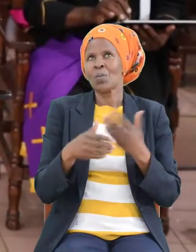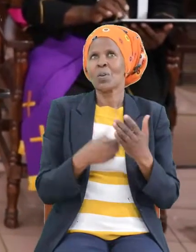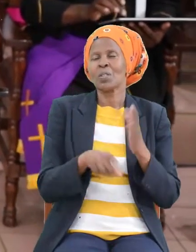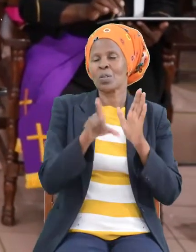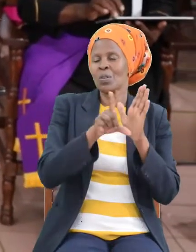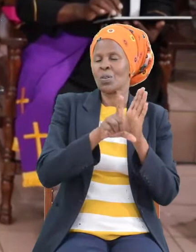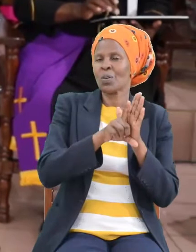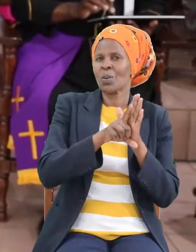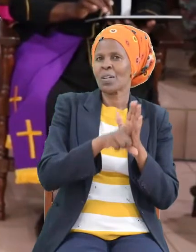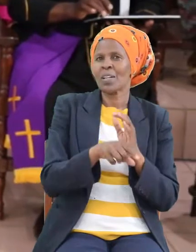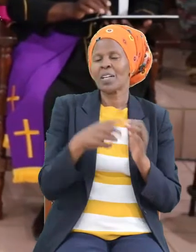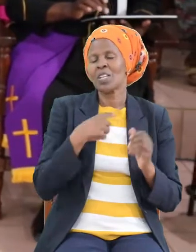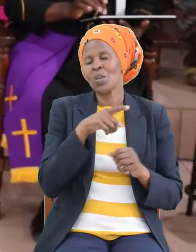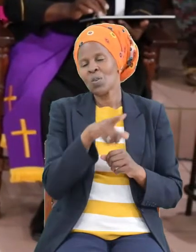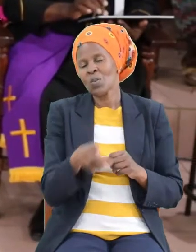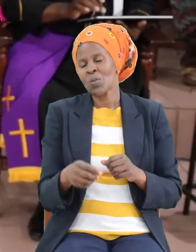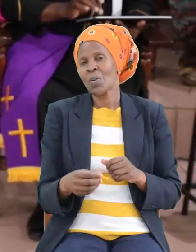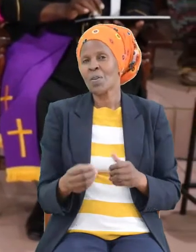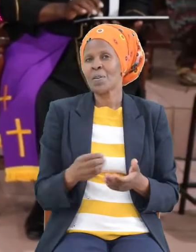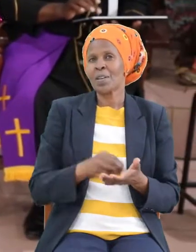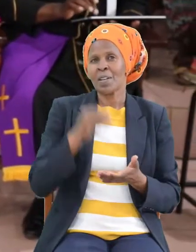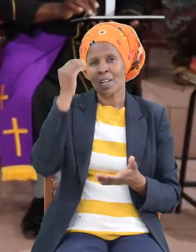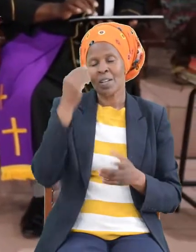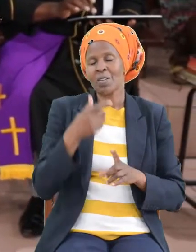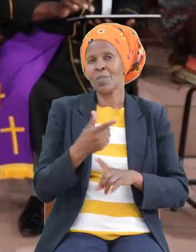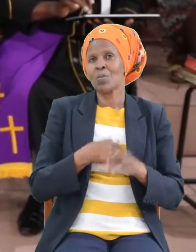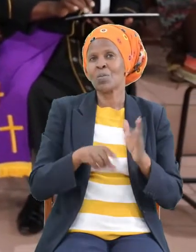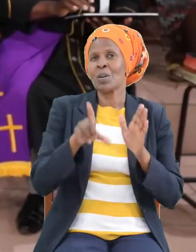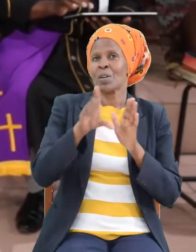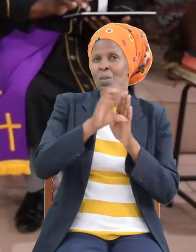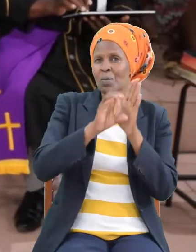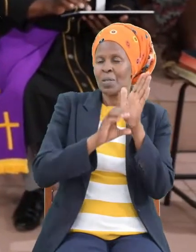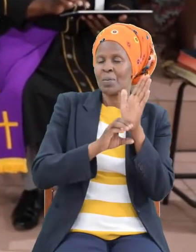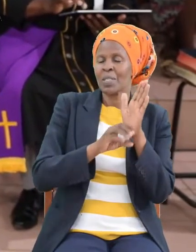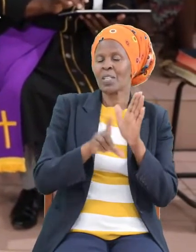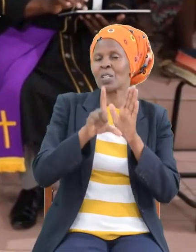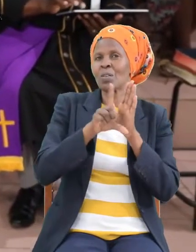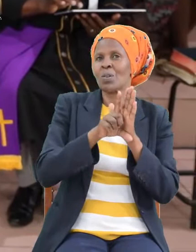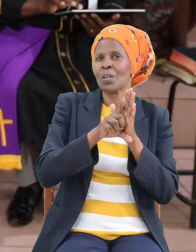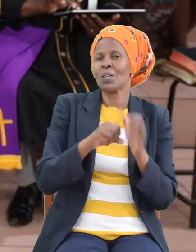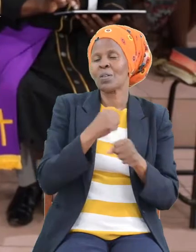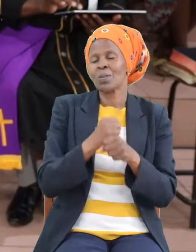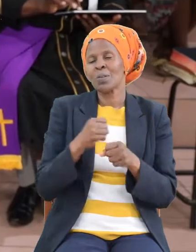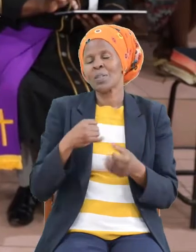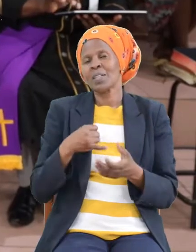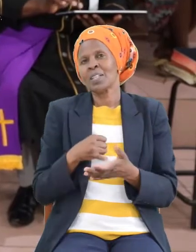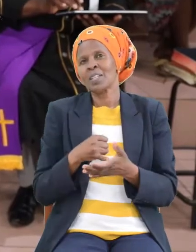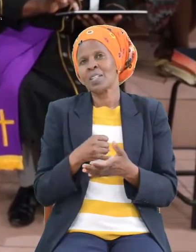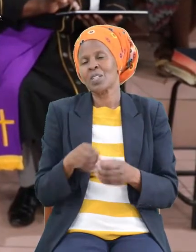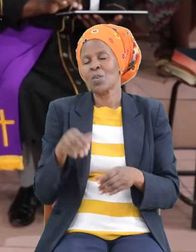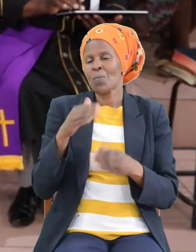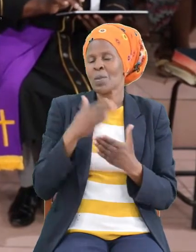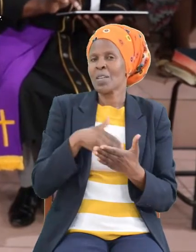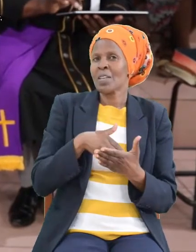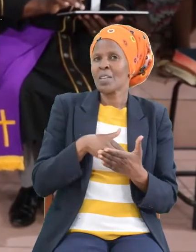zangu, nanyi mtazishika hukumu zangu na kuzitenda, nanyi mtakaa kati